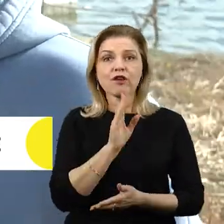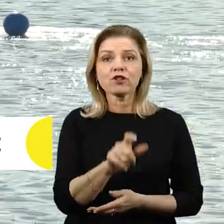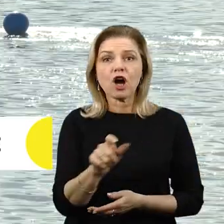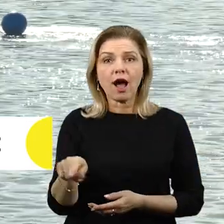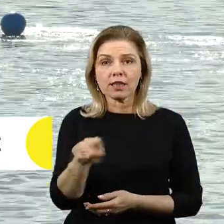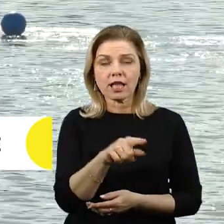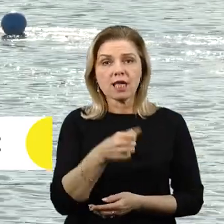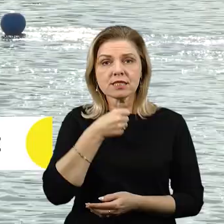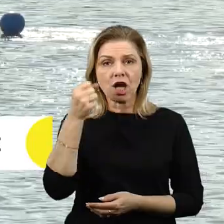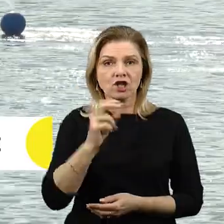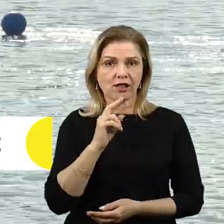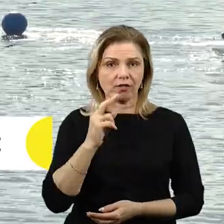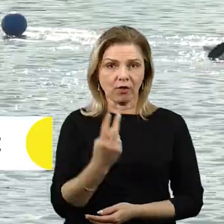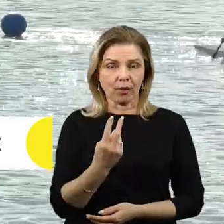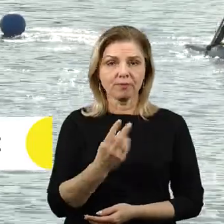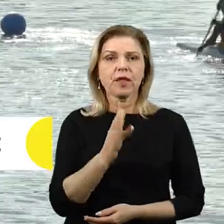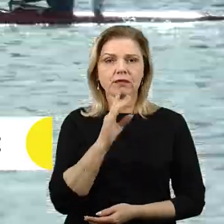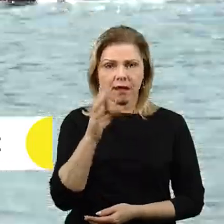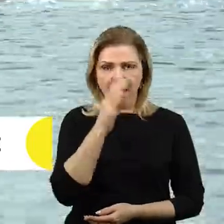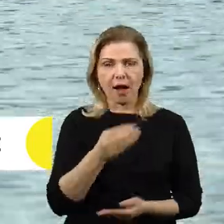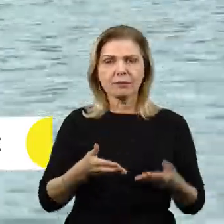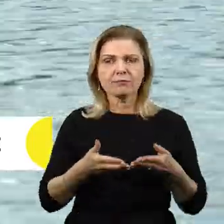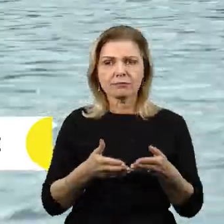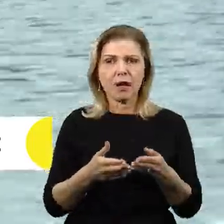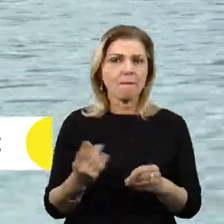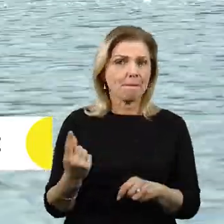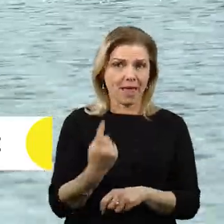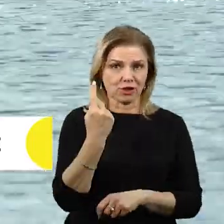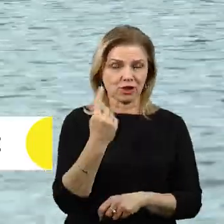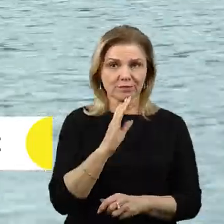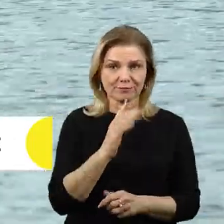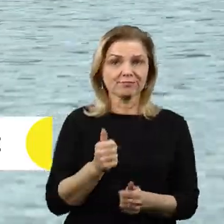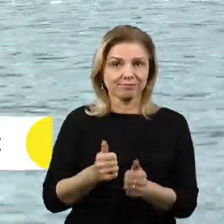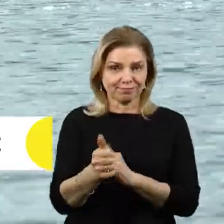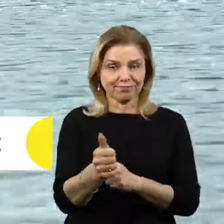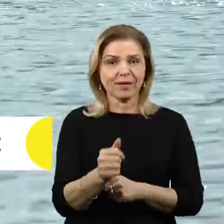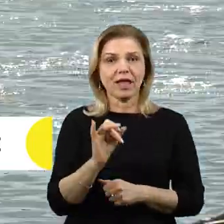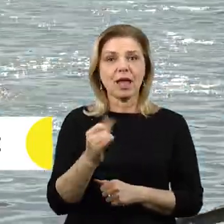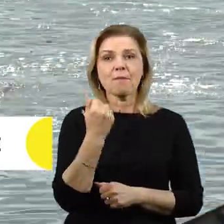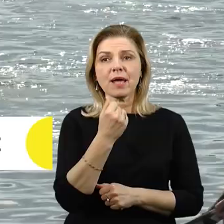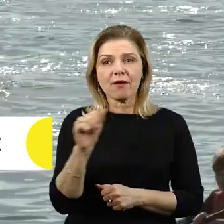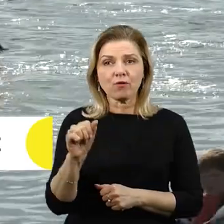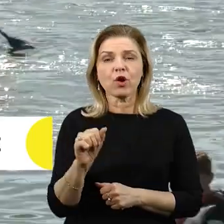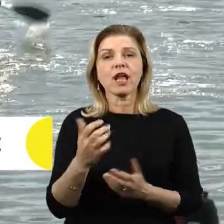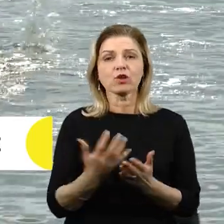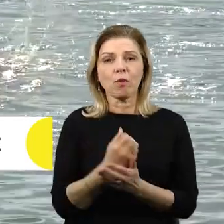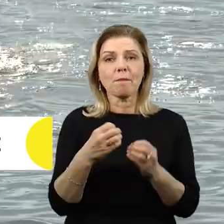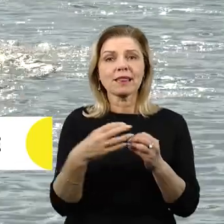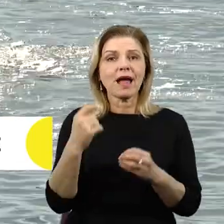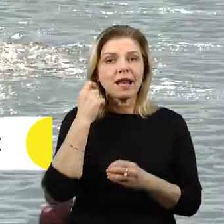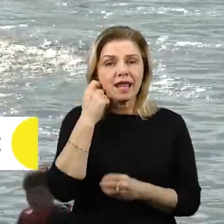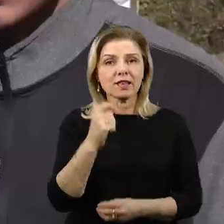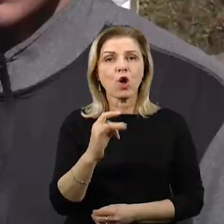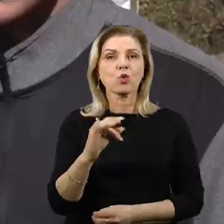роки Оксані вдалось подолати дистанцію першою перемогу в своїй віковій категорії здобув і 15-тирічний Рустам